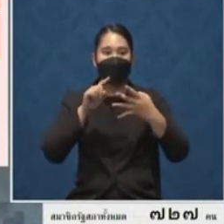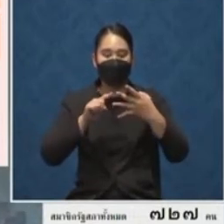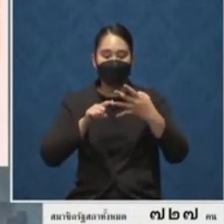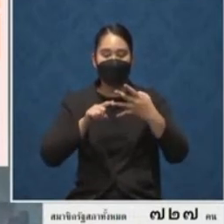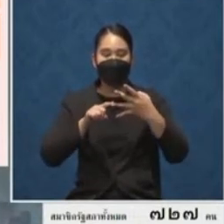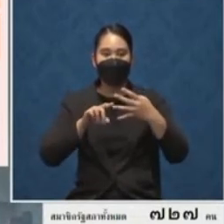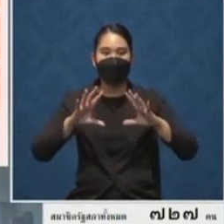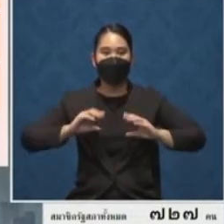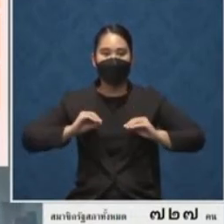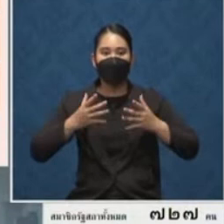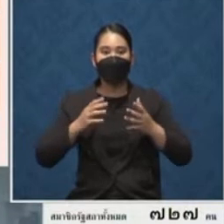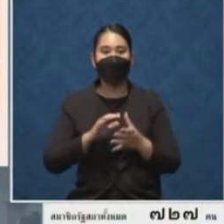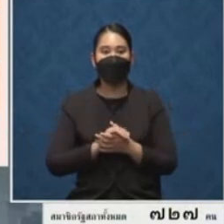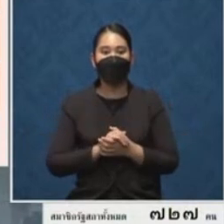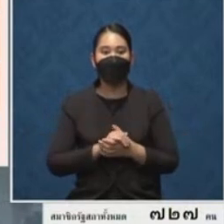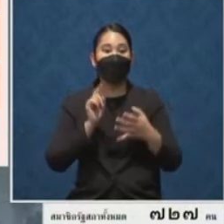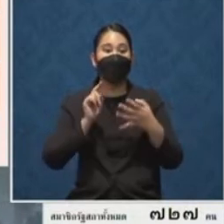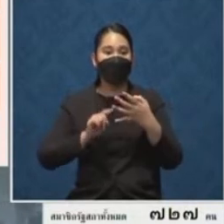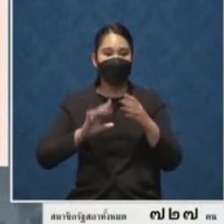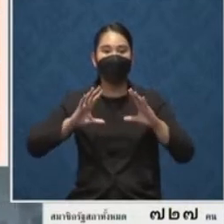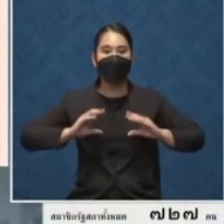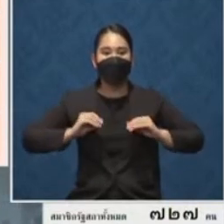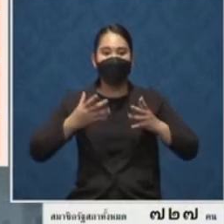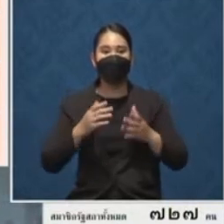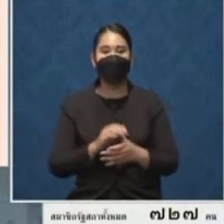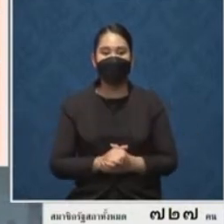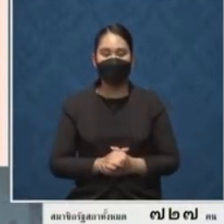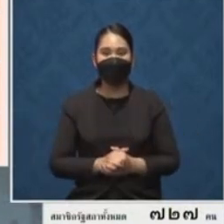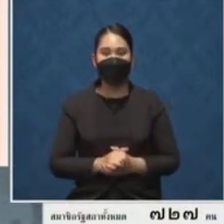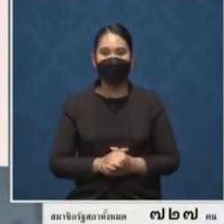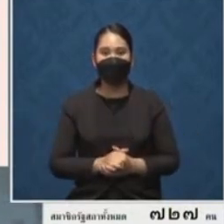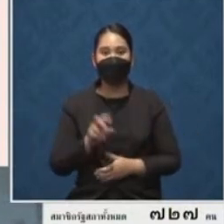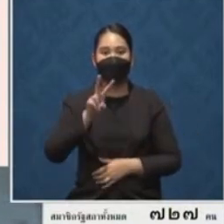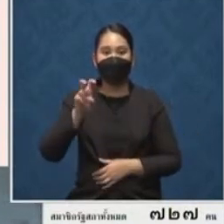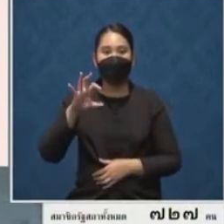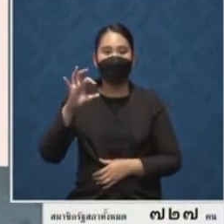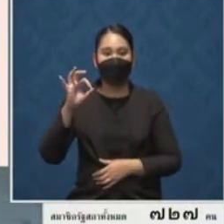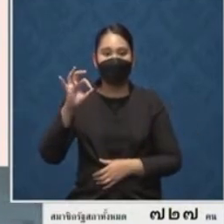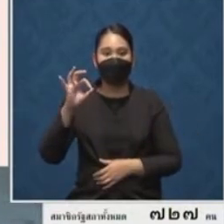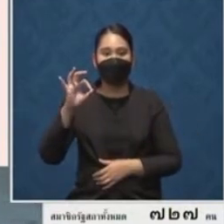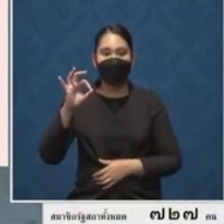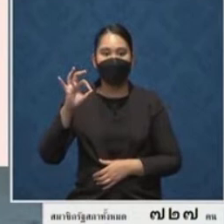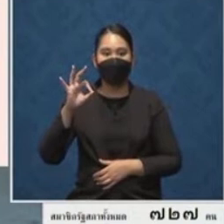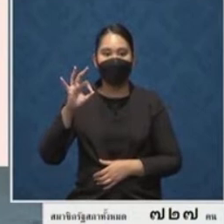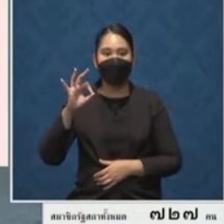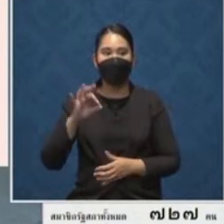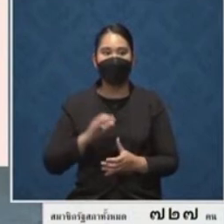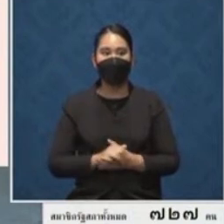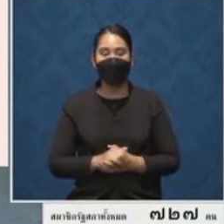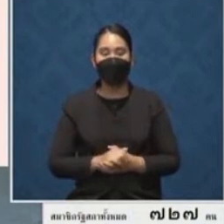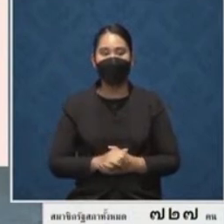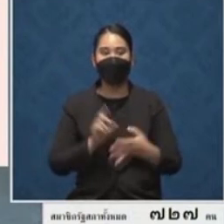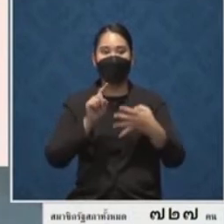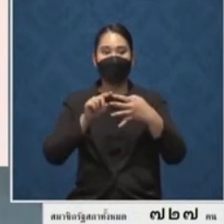การ4ไม่รับหลักการ 209นายเทวัญลิปตพันลบ 1รับหลัก